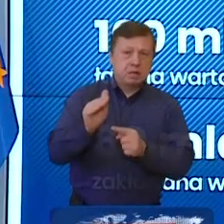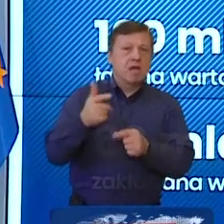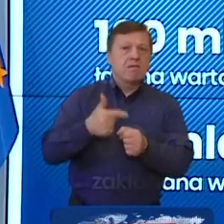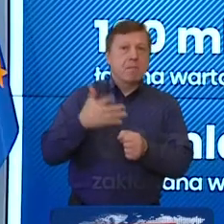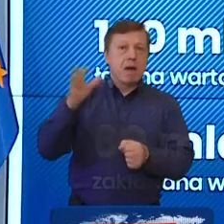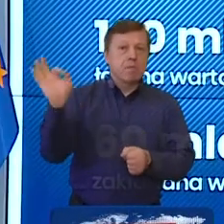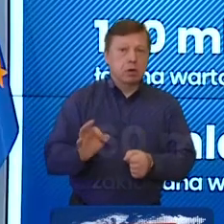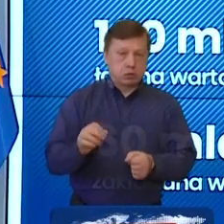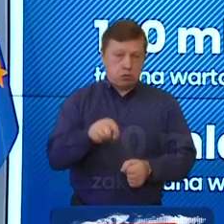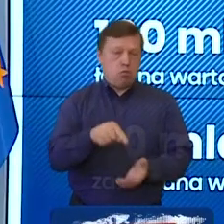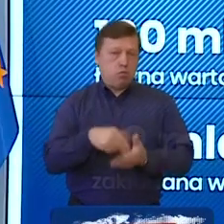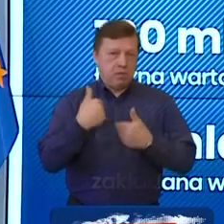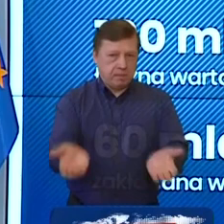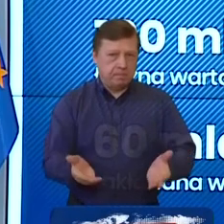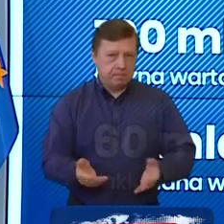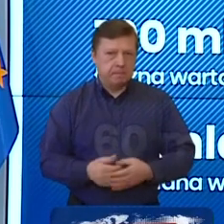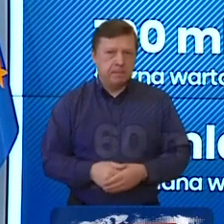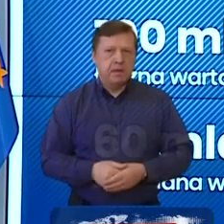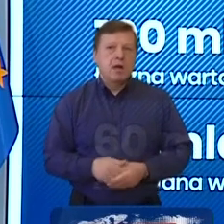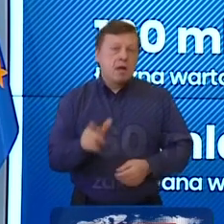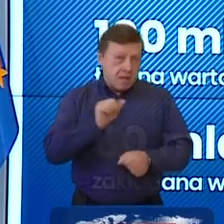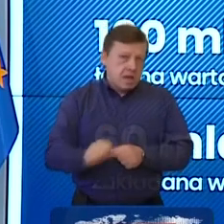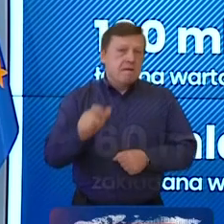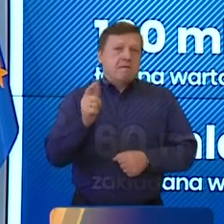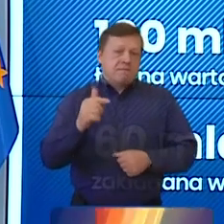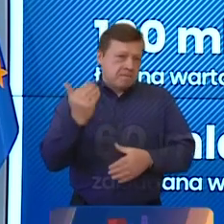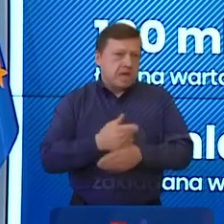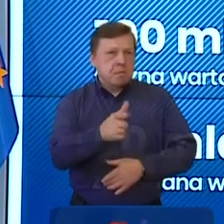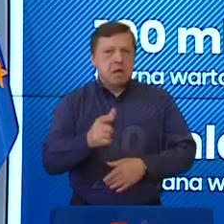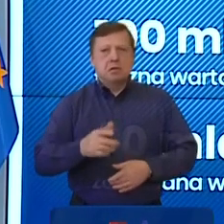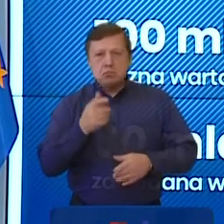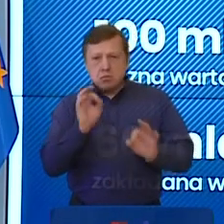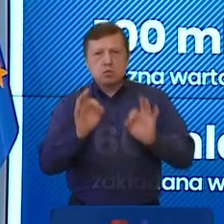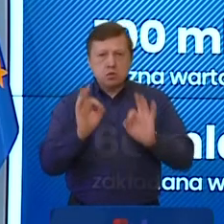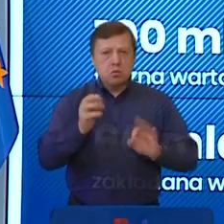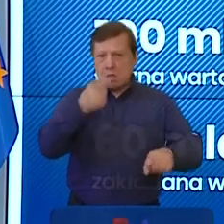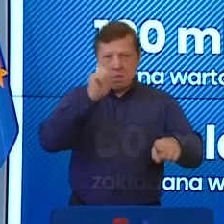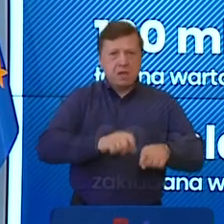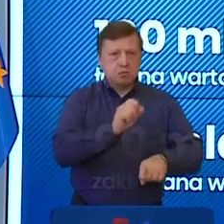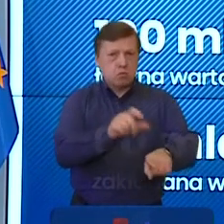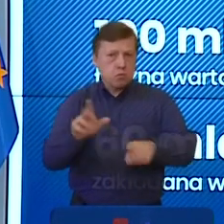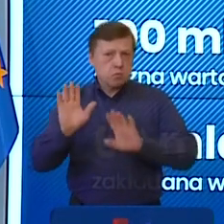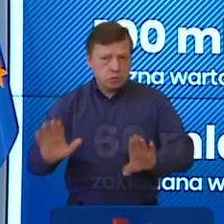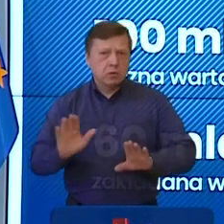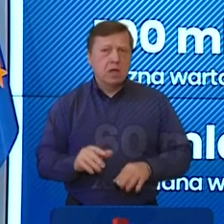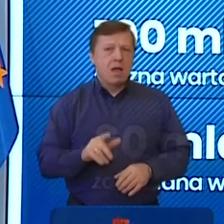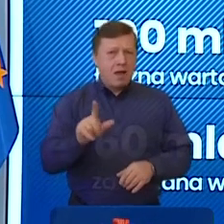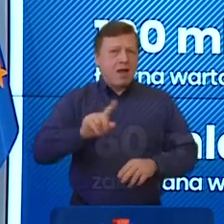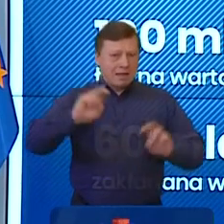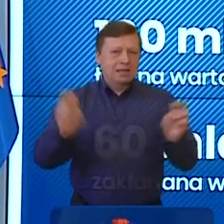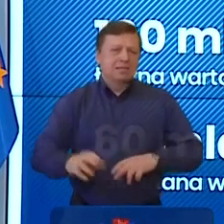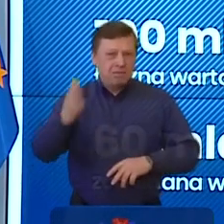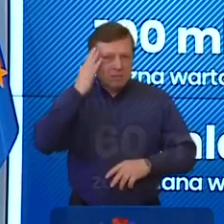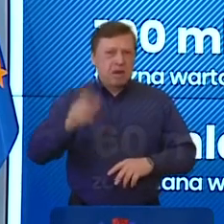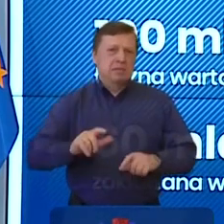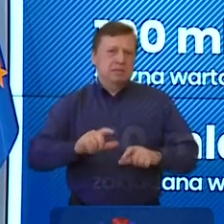są też takie branże, w których obroty rosną, są też takie firmy, które radzą sobie jeszcze cały czas nieźle, choć ten kryzys uderza nas